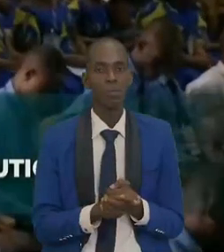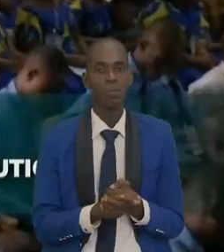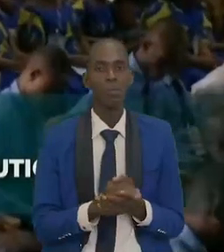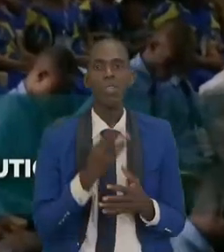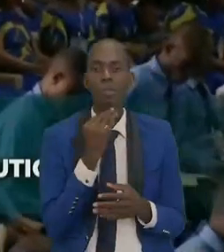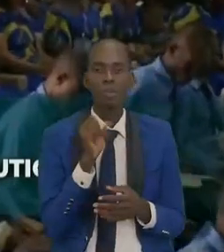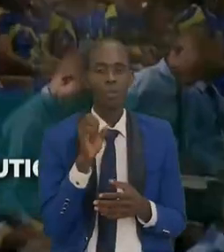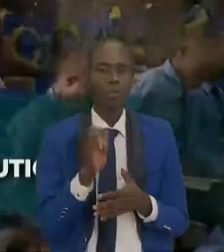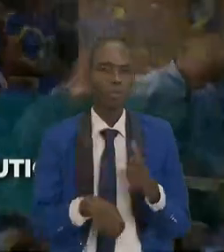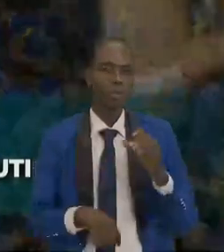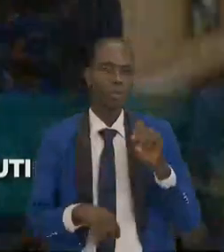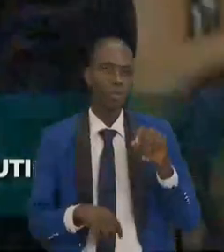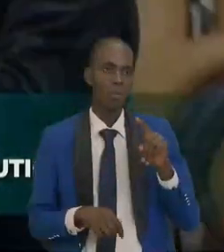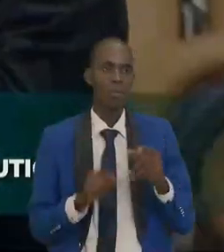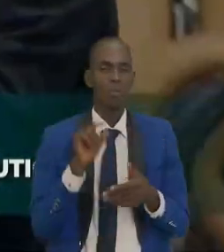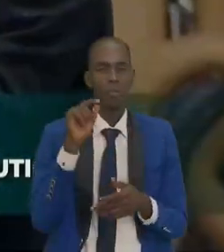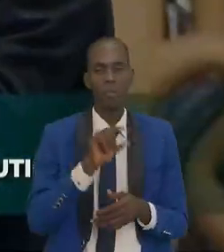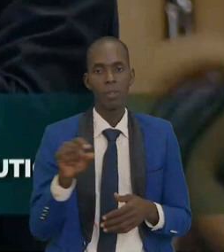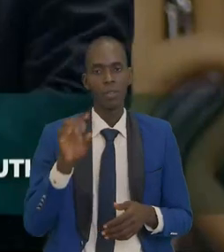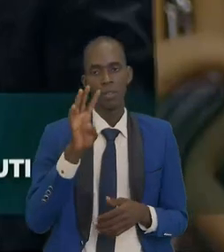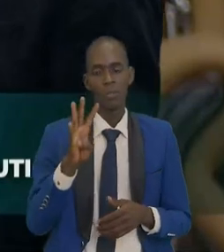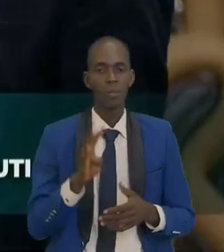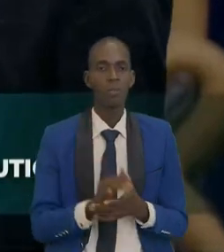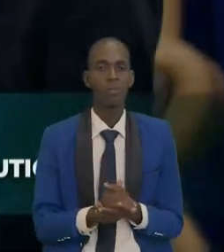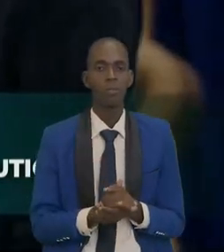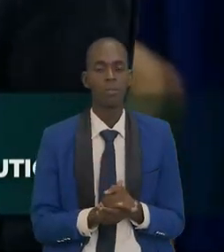Hébreux 11, nous considérons le verset 4.